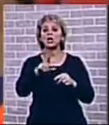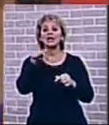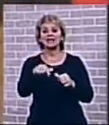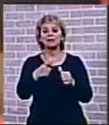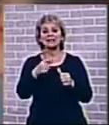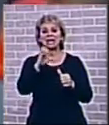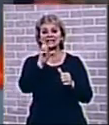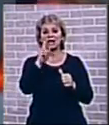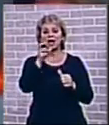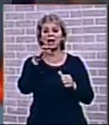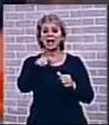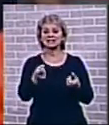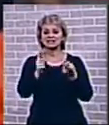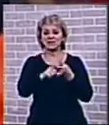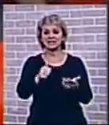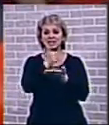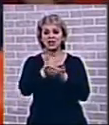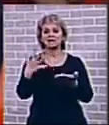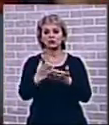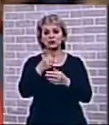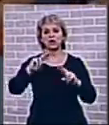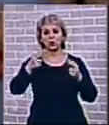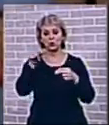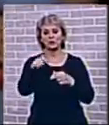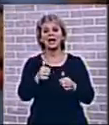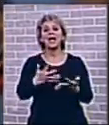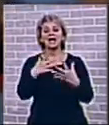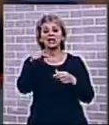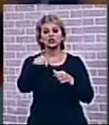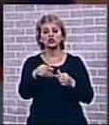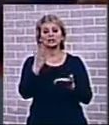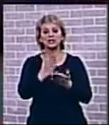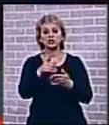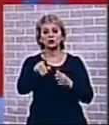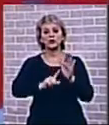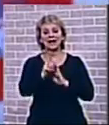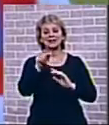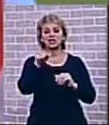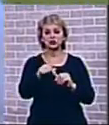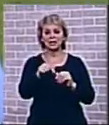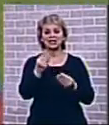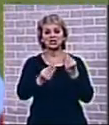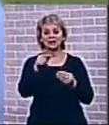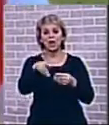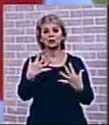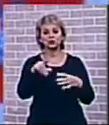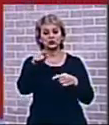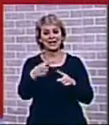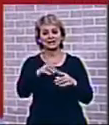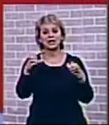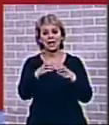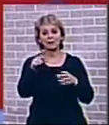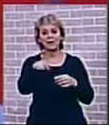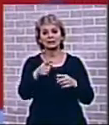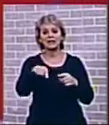именно с аббревиатурой СКА связаны главные успехи клуба. Конечно, еще только начинал играть уже, эту команду